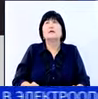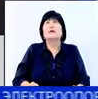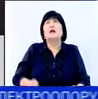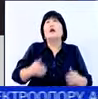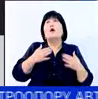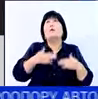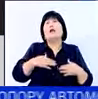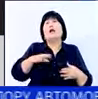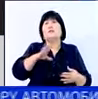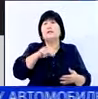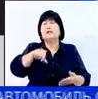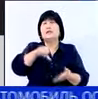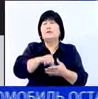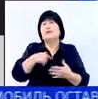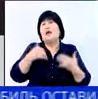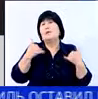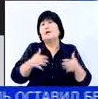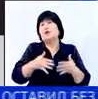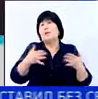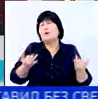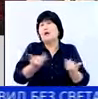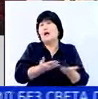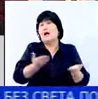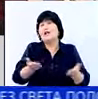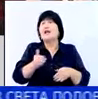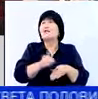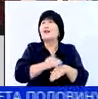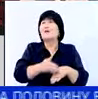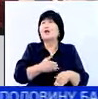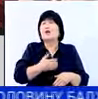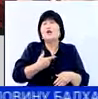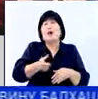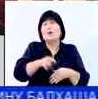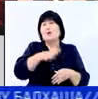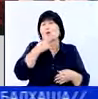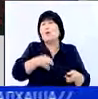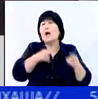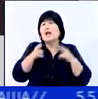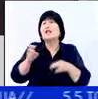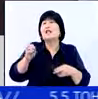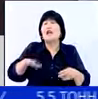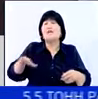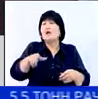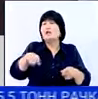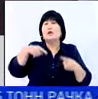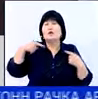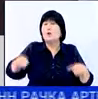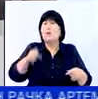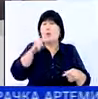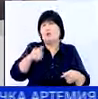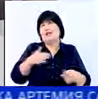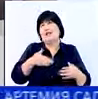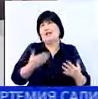Приятно было здесь находиться. Меня поразили большое гостеприимство и доброжелательность. Я очень много езжу по Европе. Это совсем новый опыт для